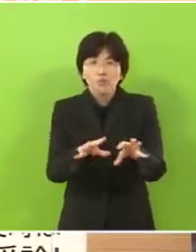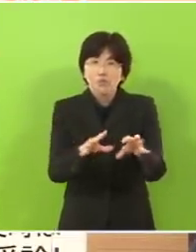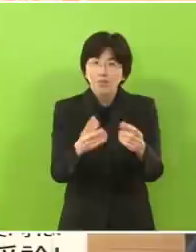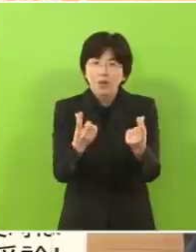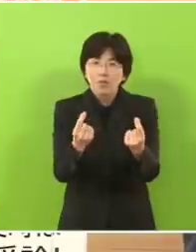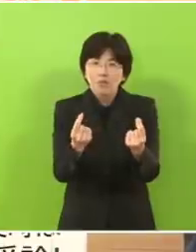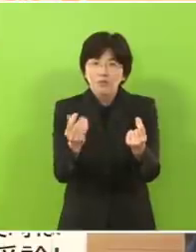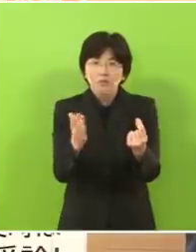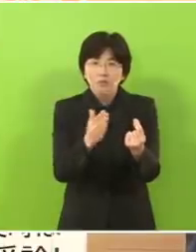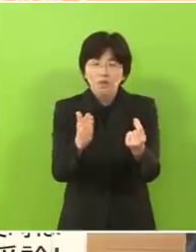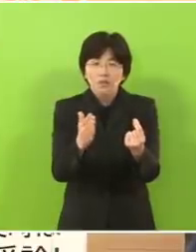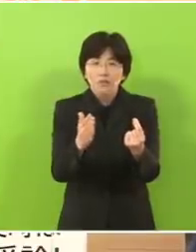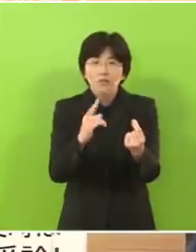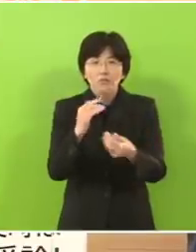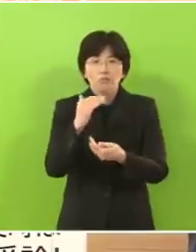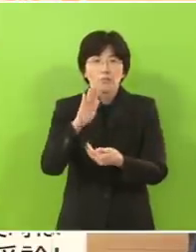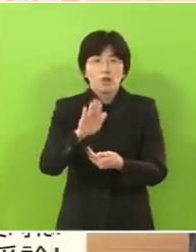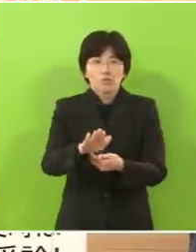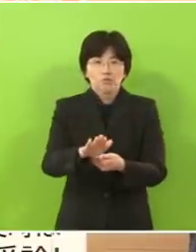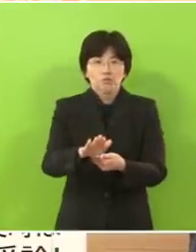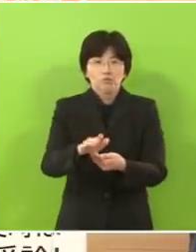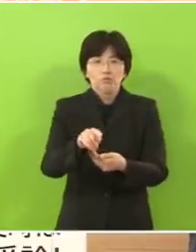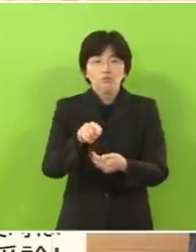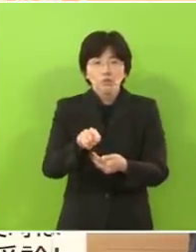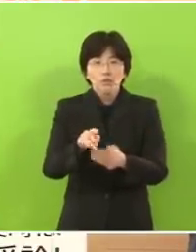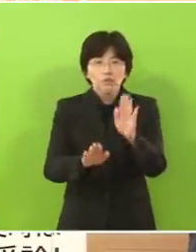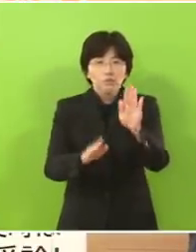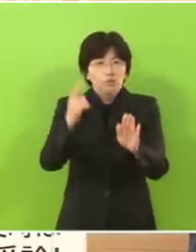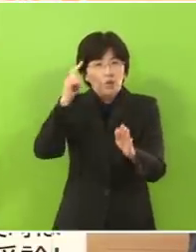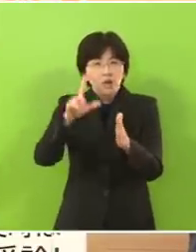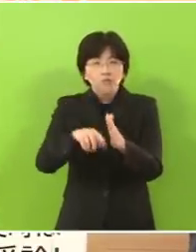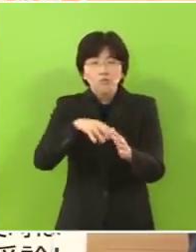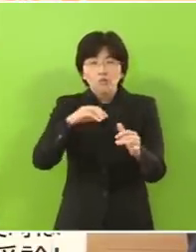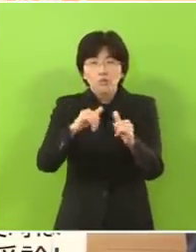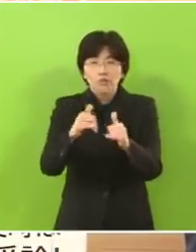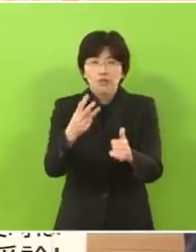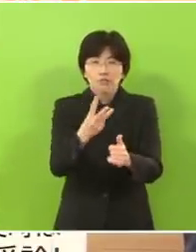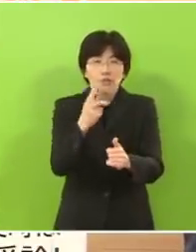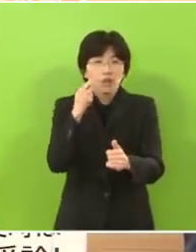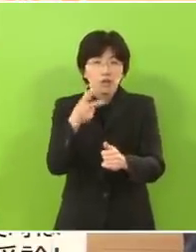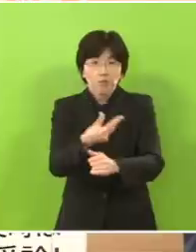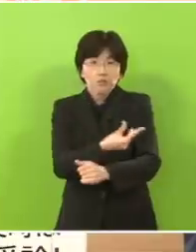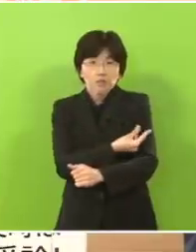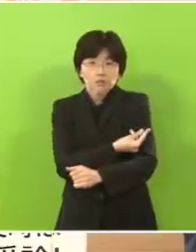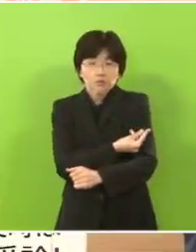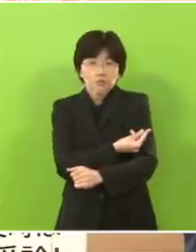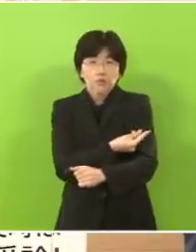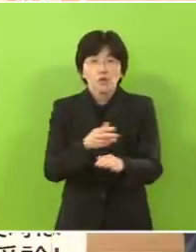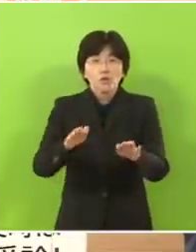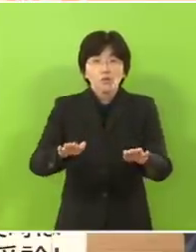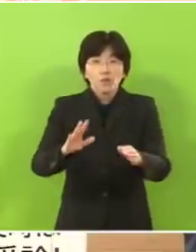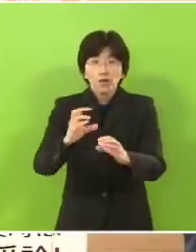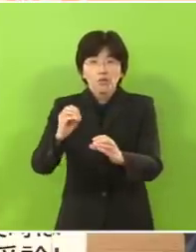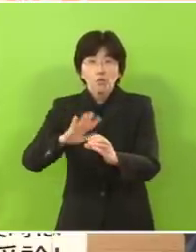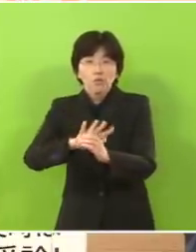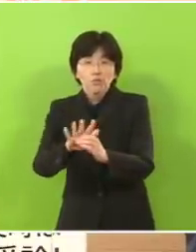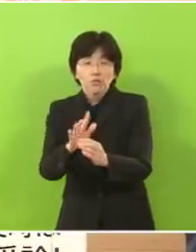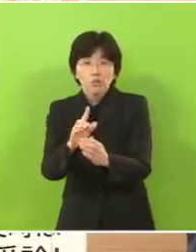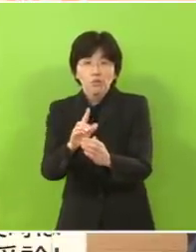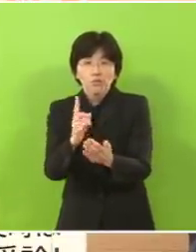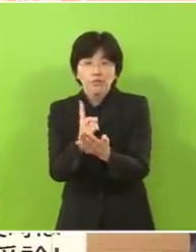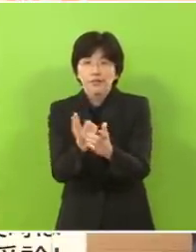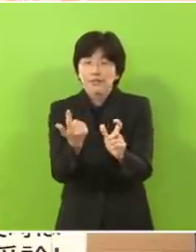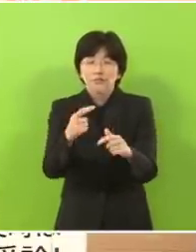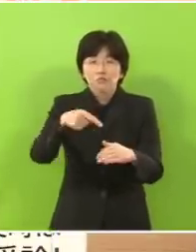のでそれを考えると高齢者の3回目接種が今回のミクロン株だけでなく次